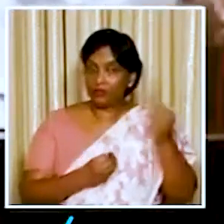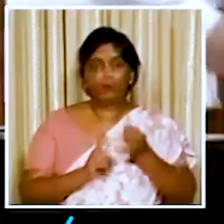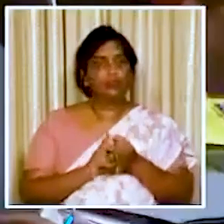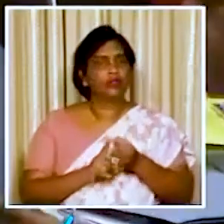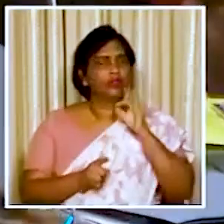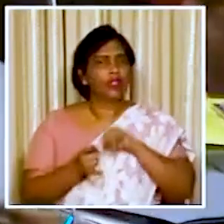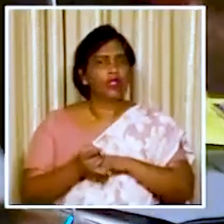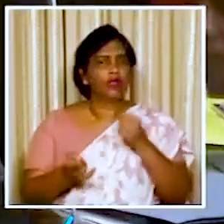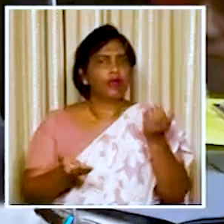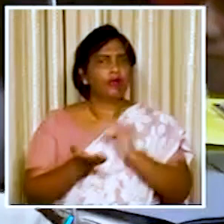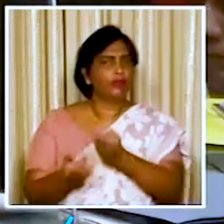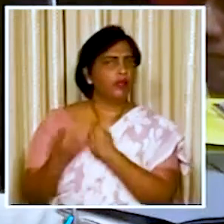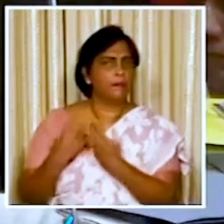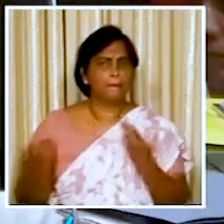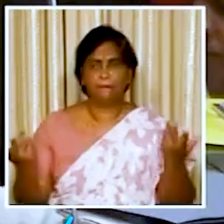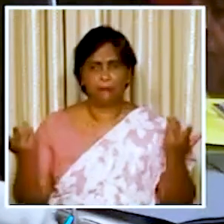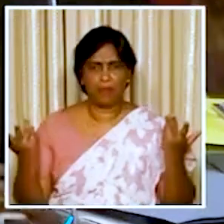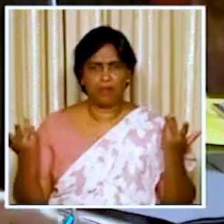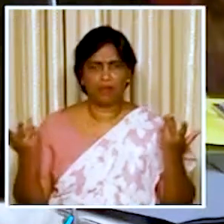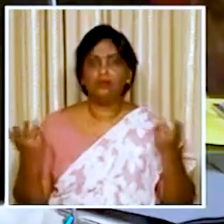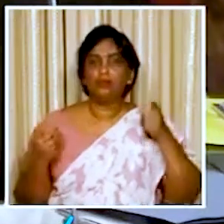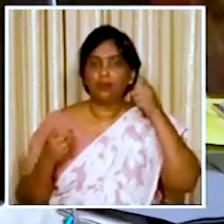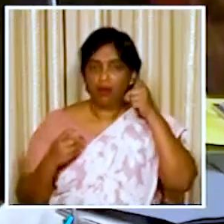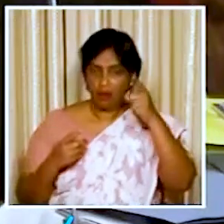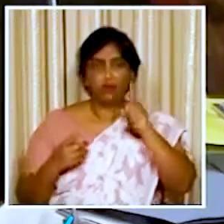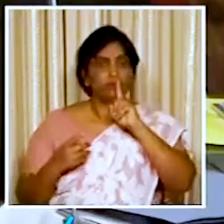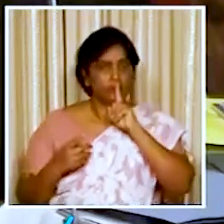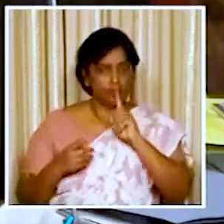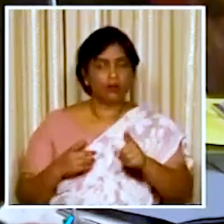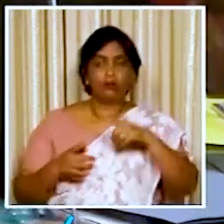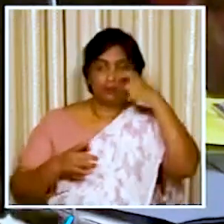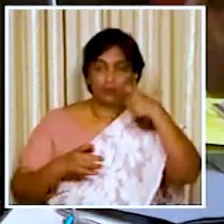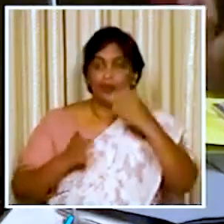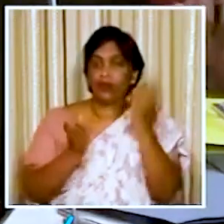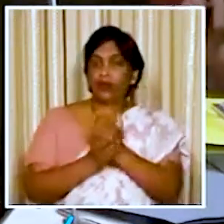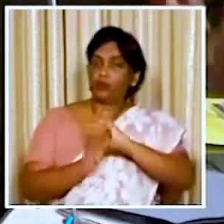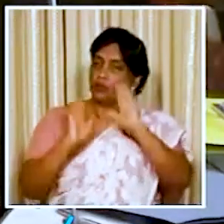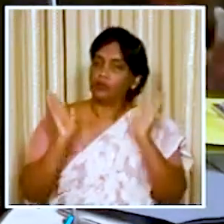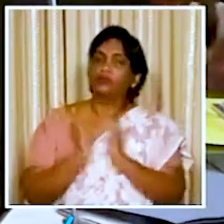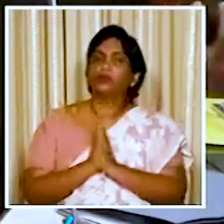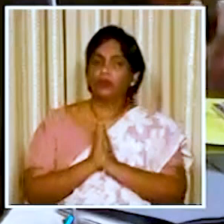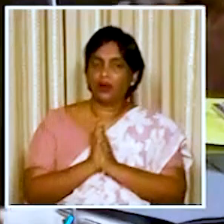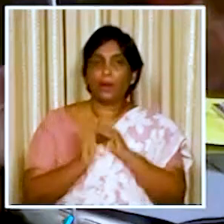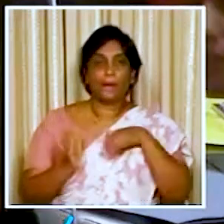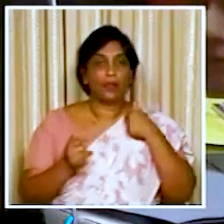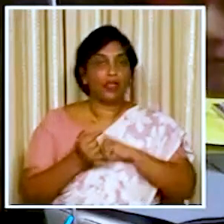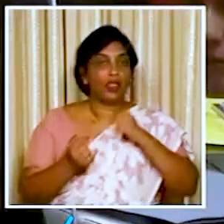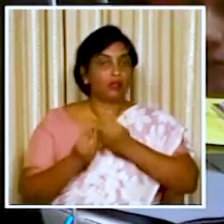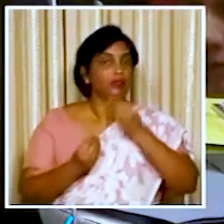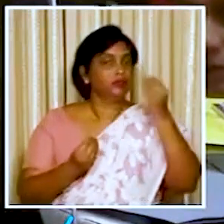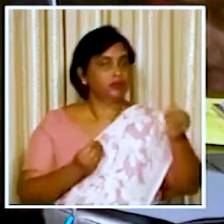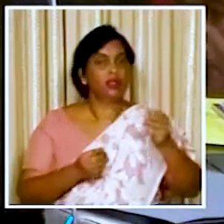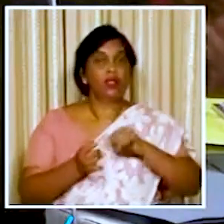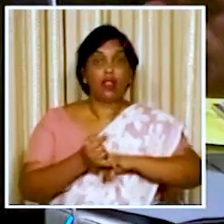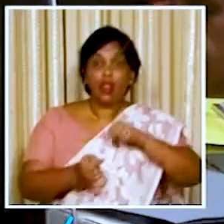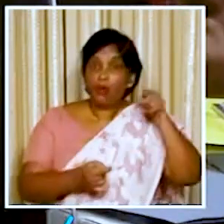ජනාධිපති ලේකම්ට ආයි තැගිලි ගන්න බෑ. දැන් ඔබතුමිය කිව්වට මේ සාක්ෂි සටහන ඔක්කොම මහලේකම්තුමීට බාර දුන්නා. ඉතුමියයි